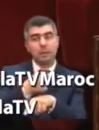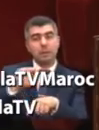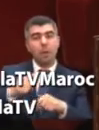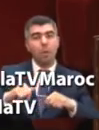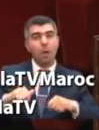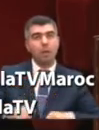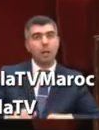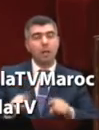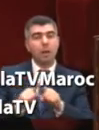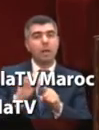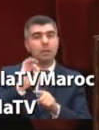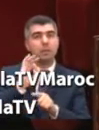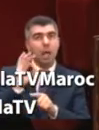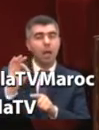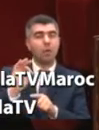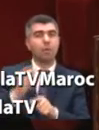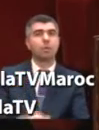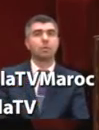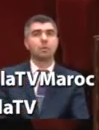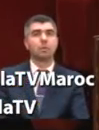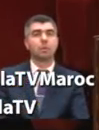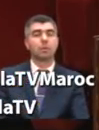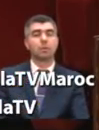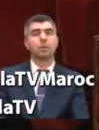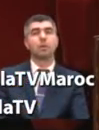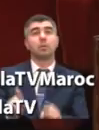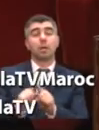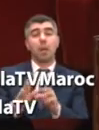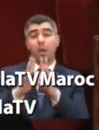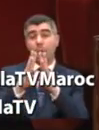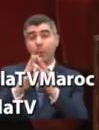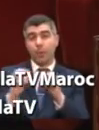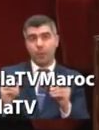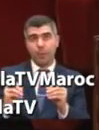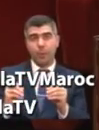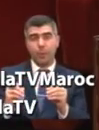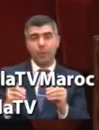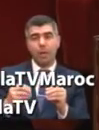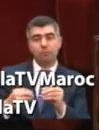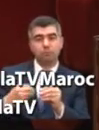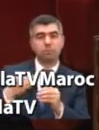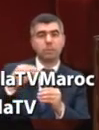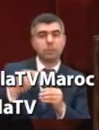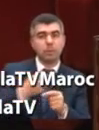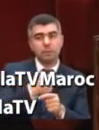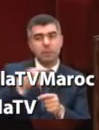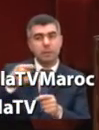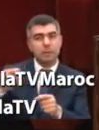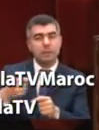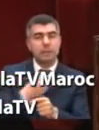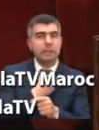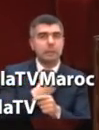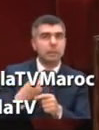نتيجة عدم وفاء المورد الخاص لهذه الشركة بالتزاماته، مما نتج عنه تزويد تأخر في تزويد المستشفيات والمراكز الصحية.